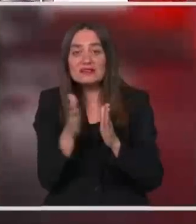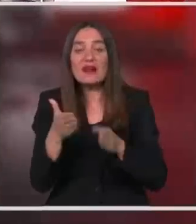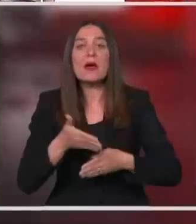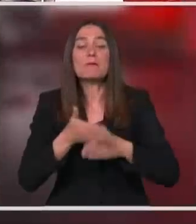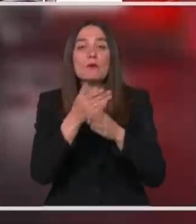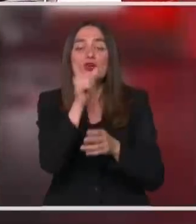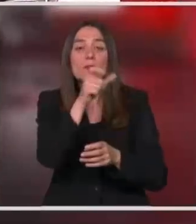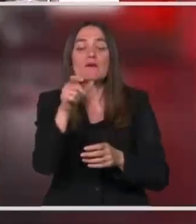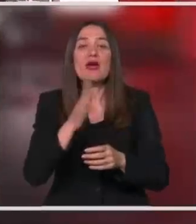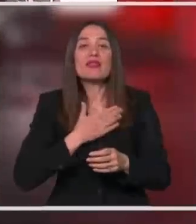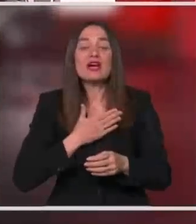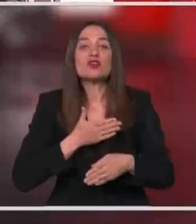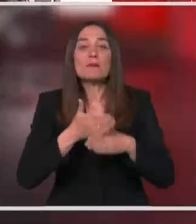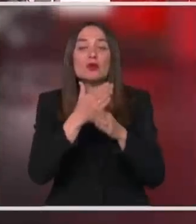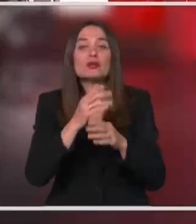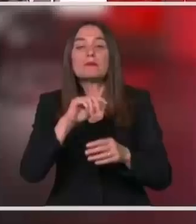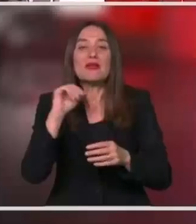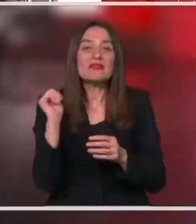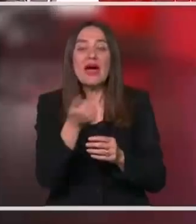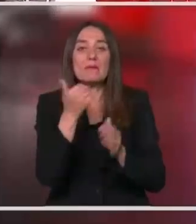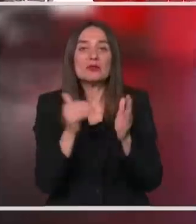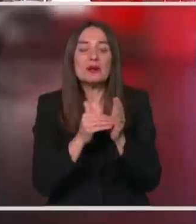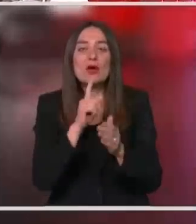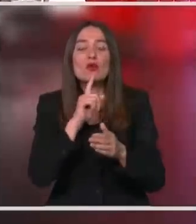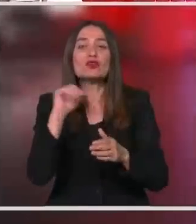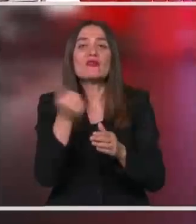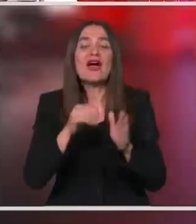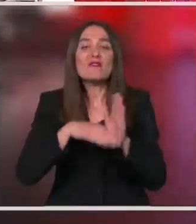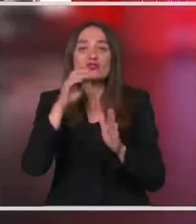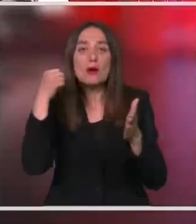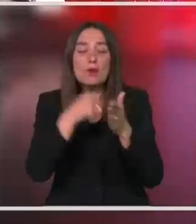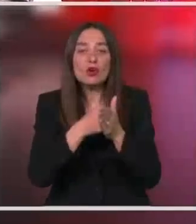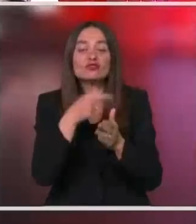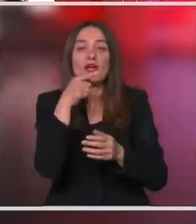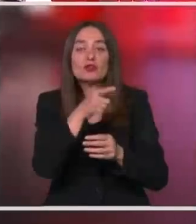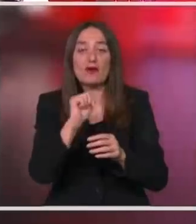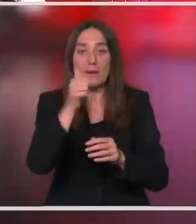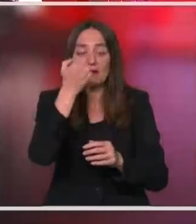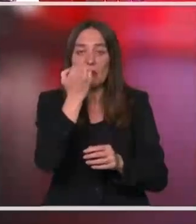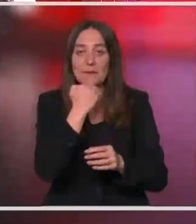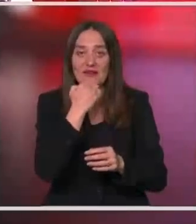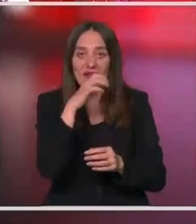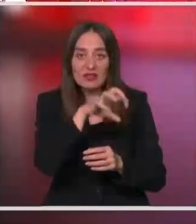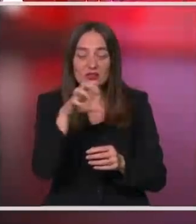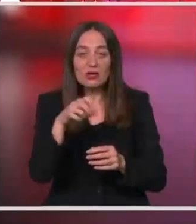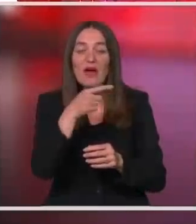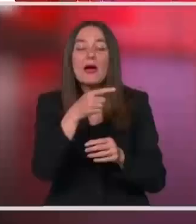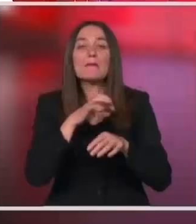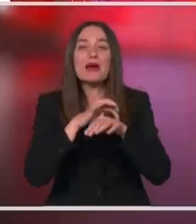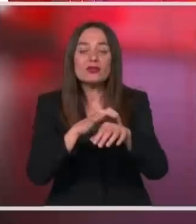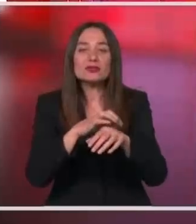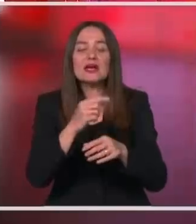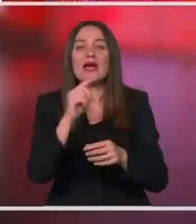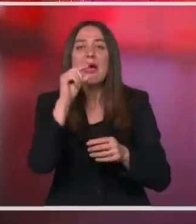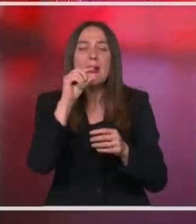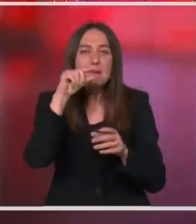onima kojima je naša pomoć najpotrebnija i koji su najviše pogođeni ovom krizom. A to su prevashodno privatni sektor i to preduzetnici, mikro,